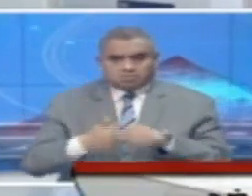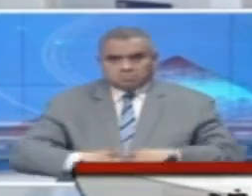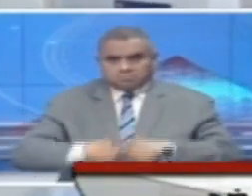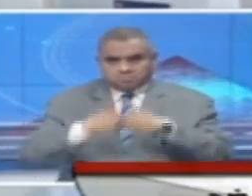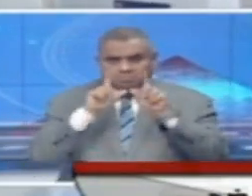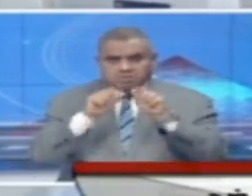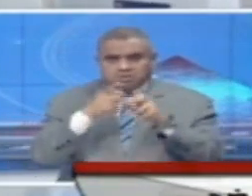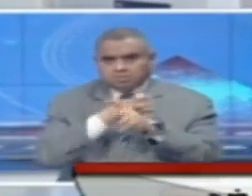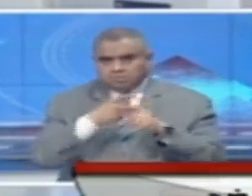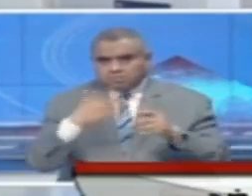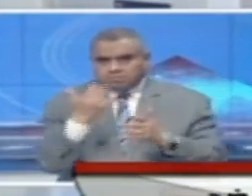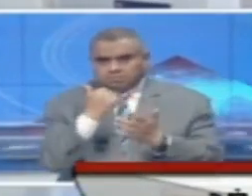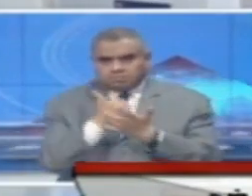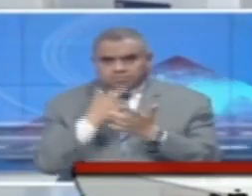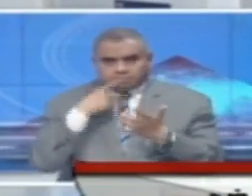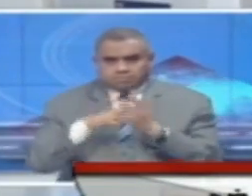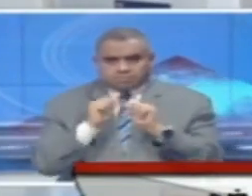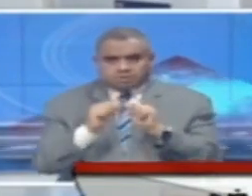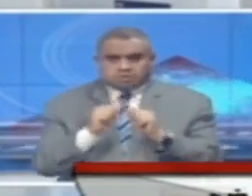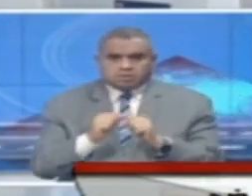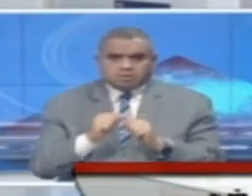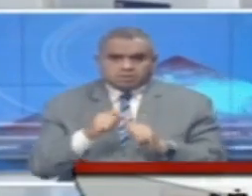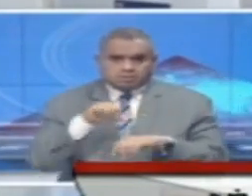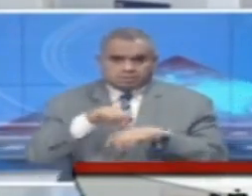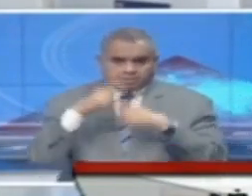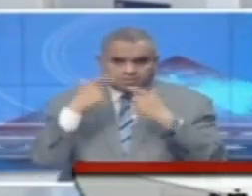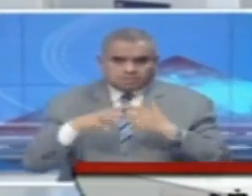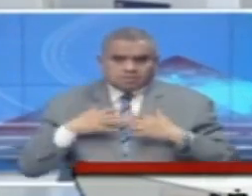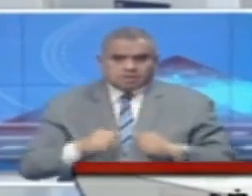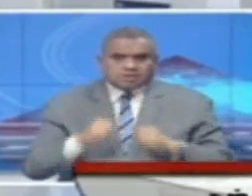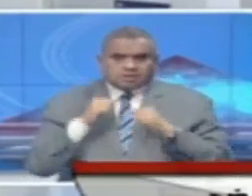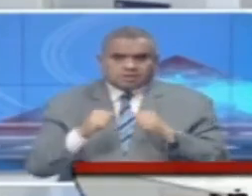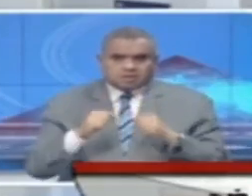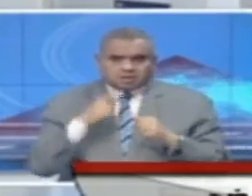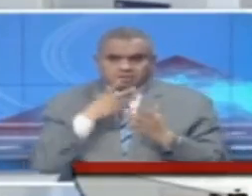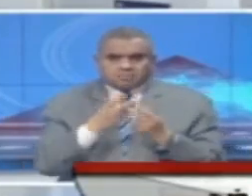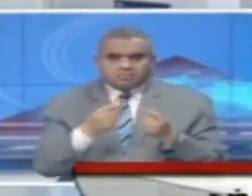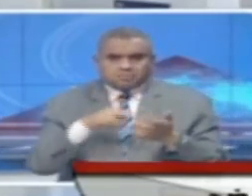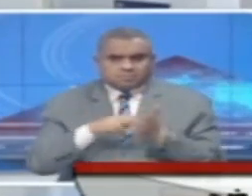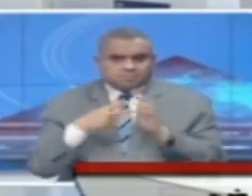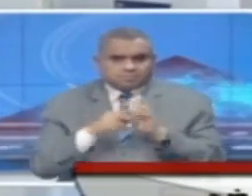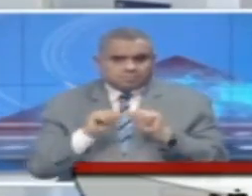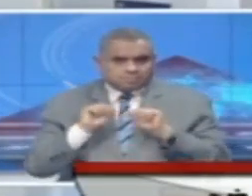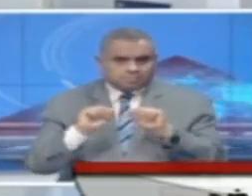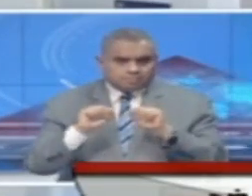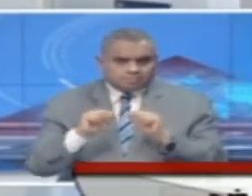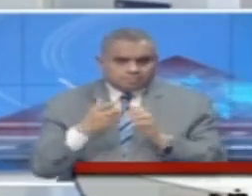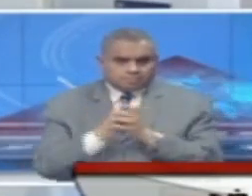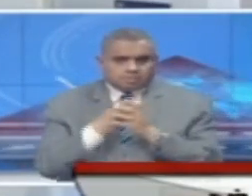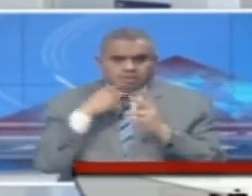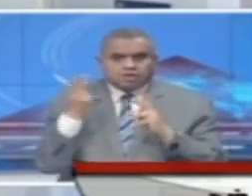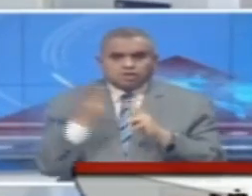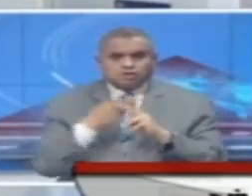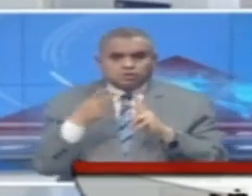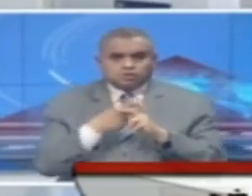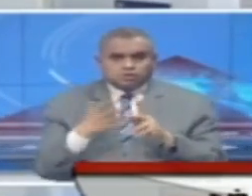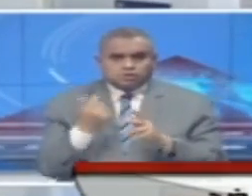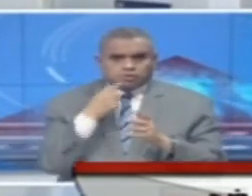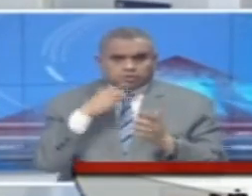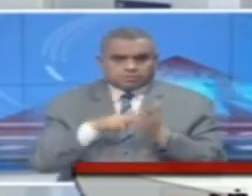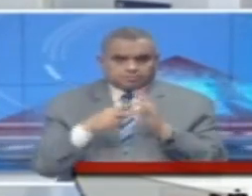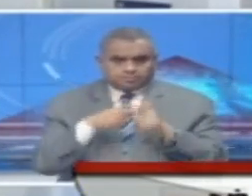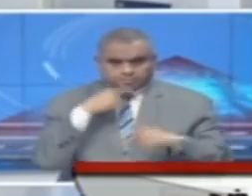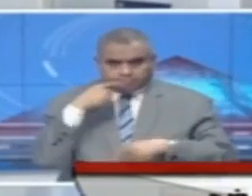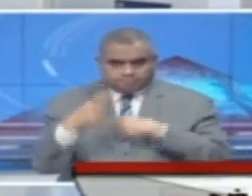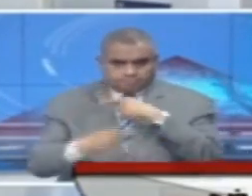من المجالات ومنها المجال الصحي. المجال الصحي شهد هناك زخم من الأرقام التي